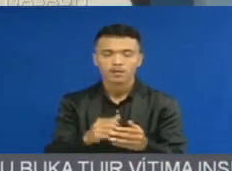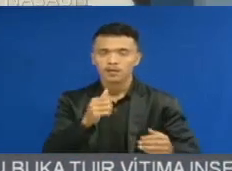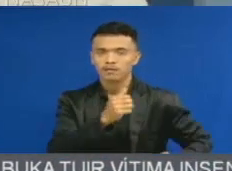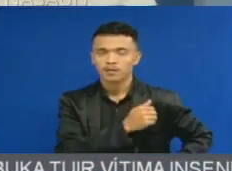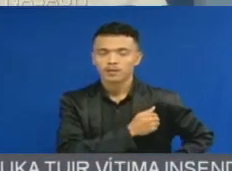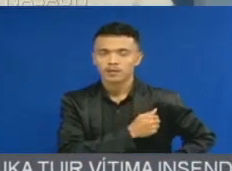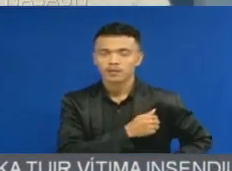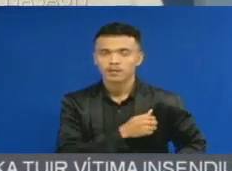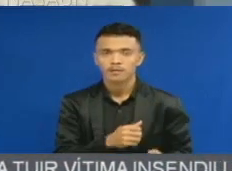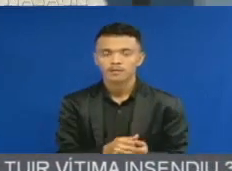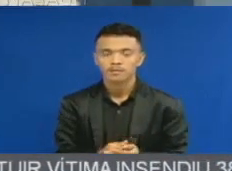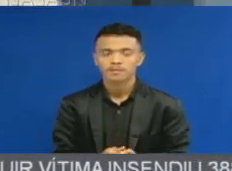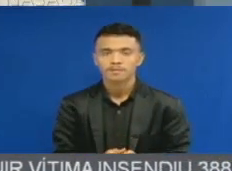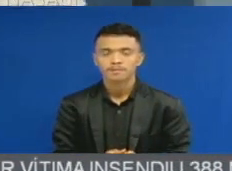ne maka